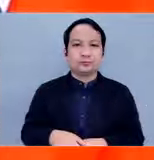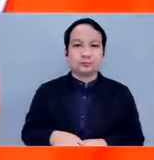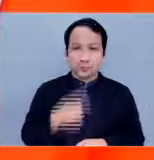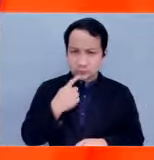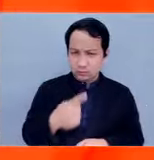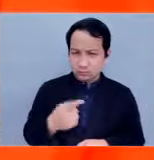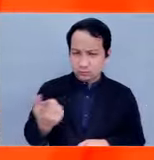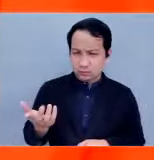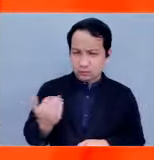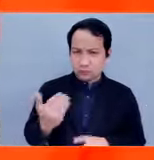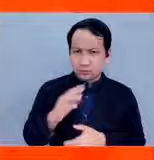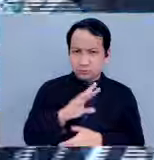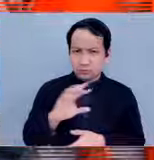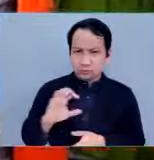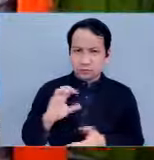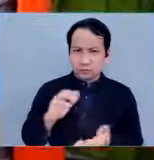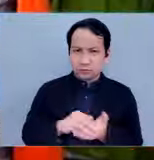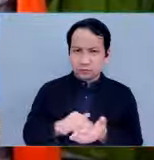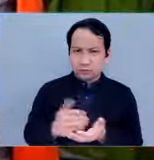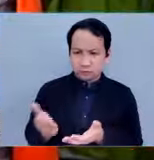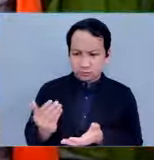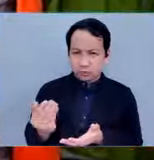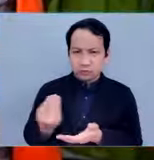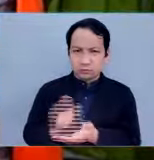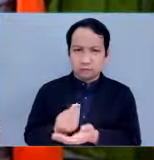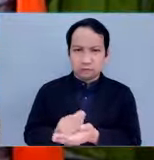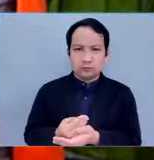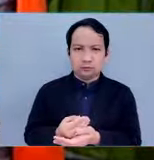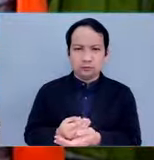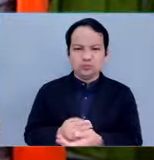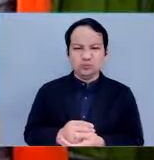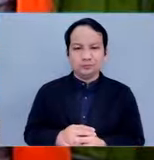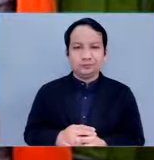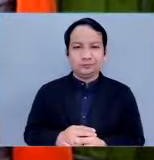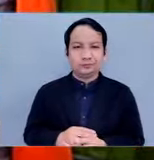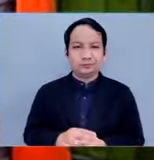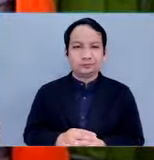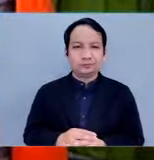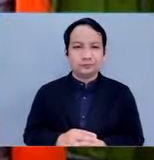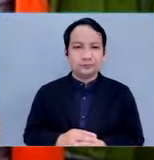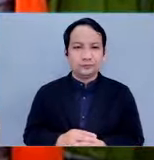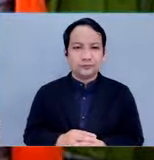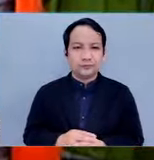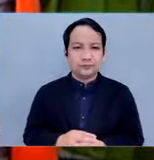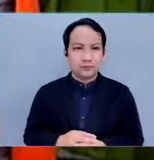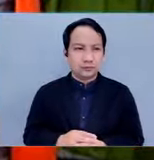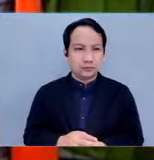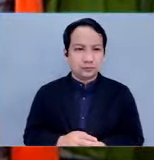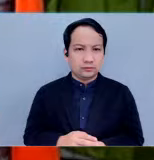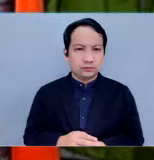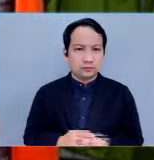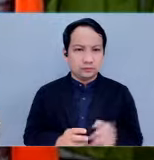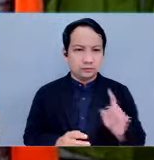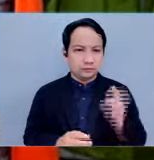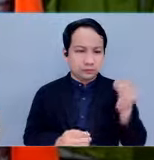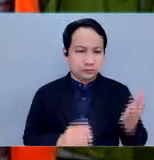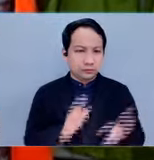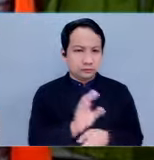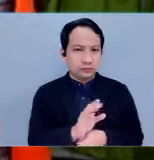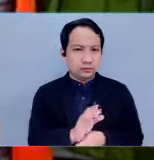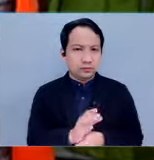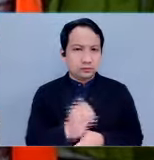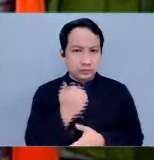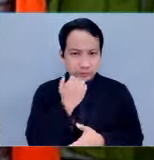perang hiningi niya sa biktima. Pilit ko naman pong inaano yung pera na kung mali man yung